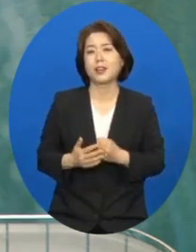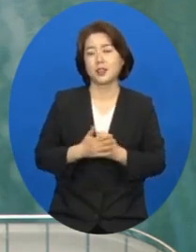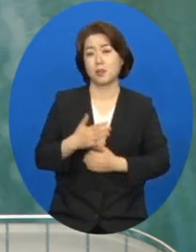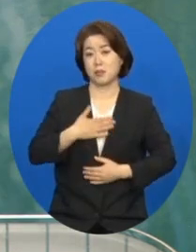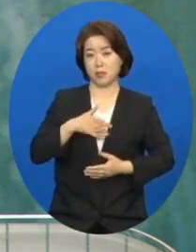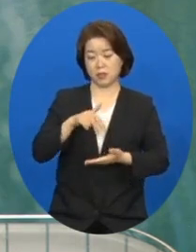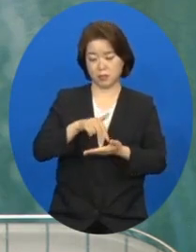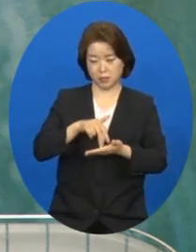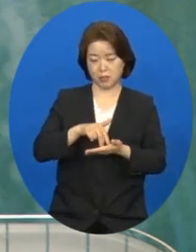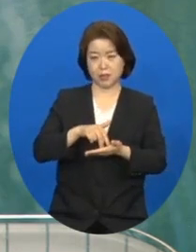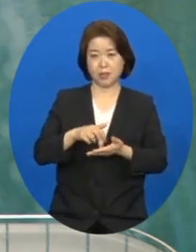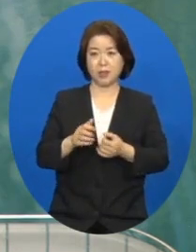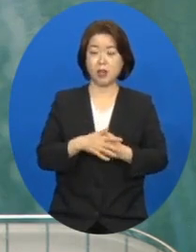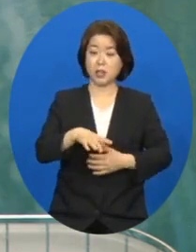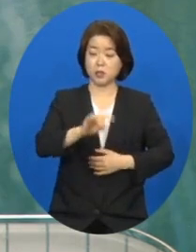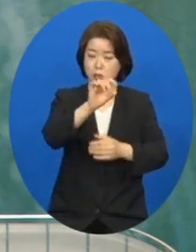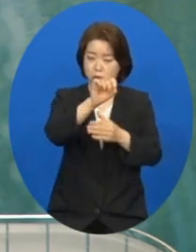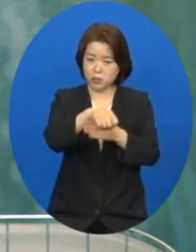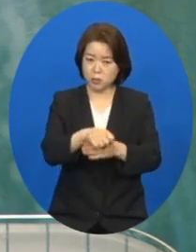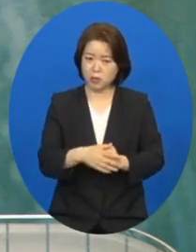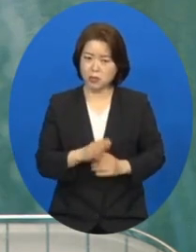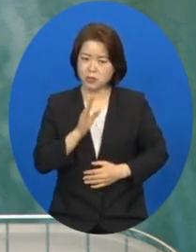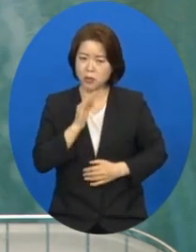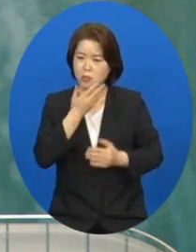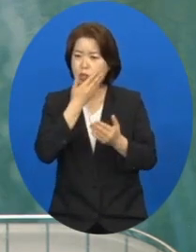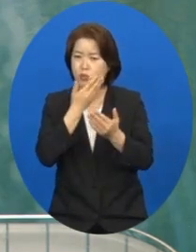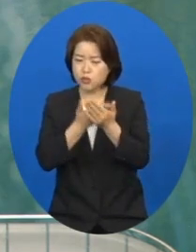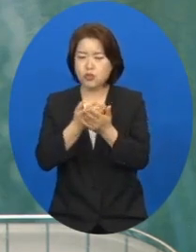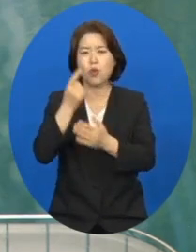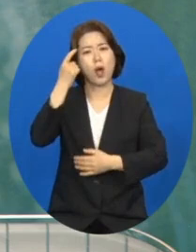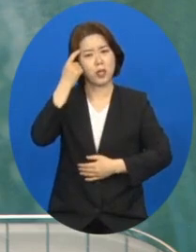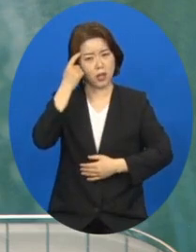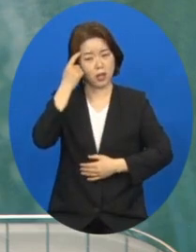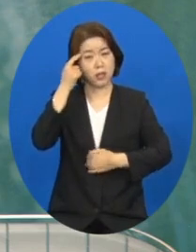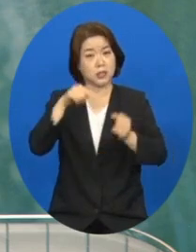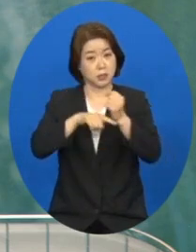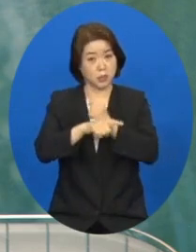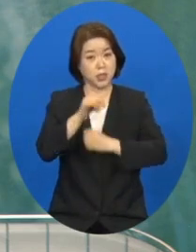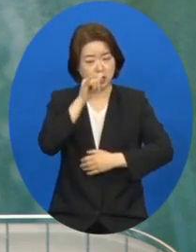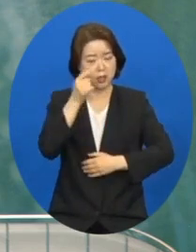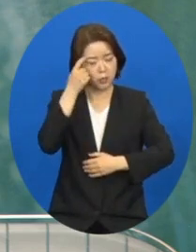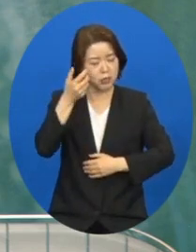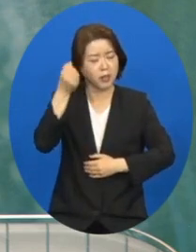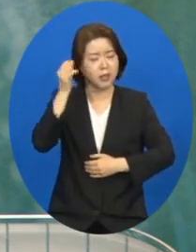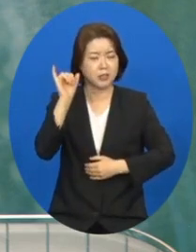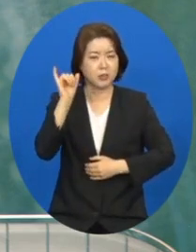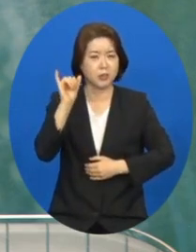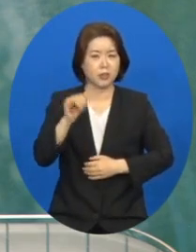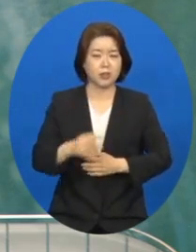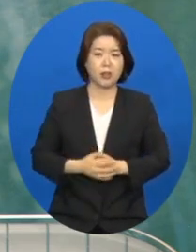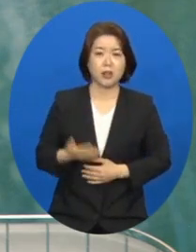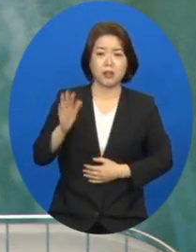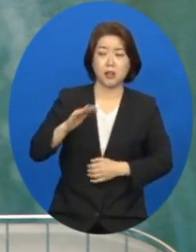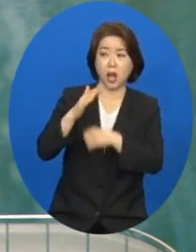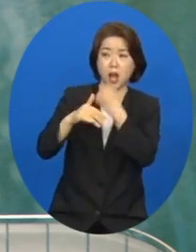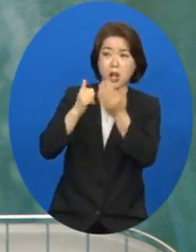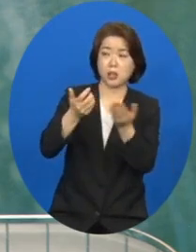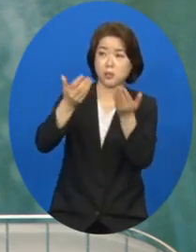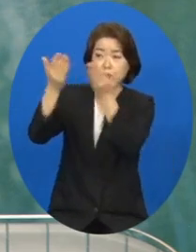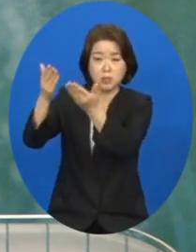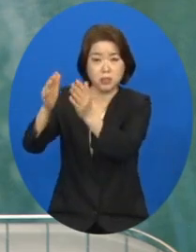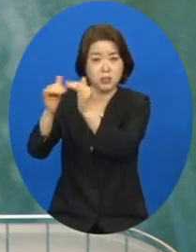있어서 첫 열매는 대단히 중요한 의미가 있었습니다. 그리고 정말 하나님께 바쳐진